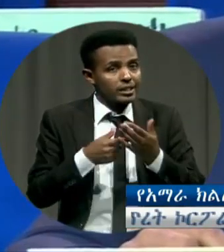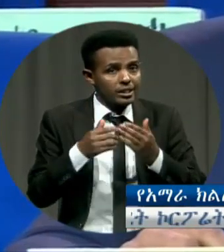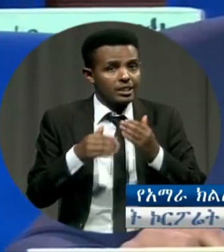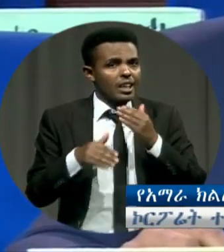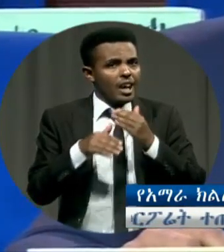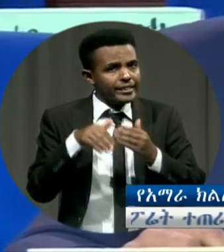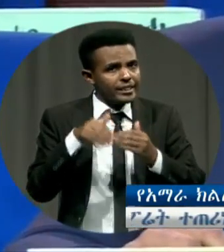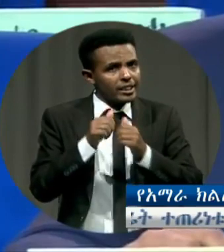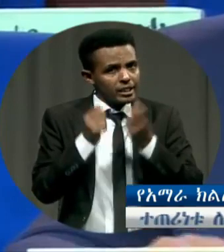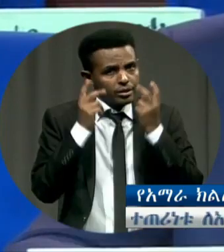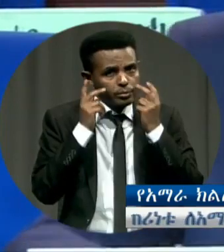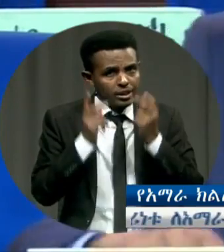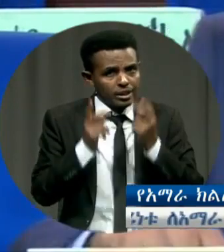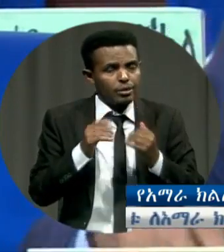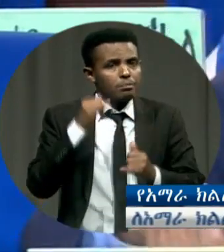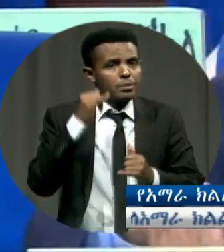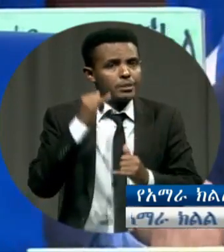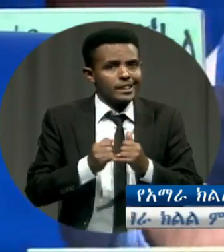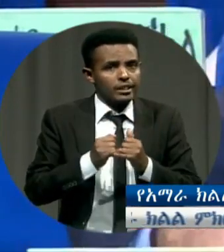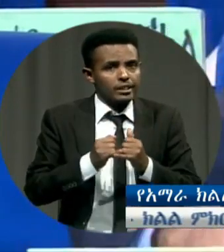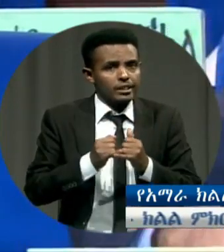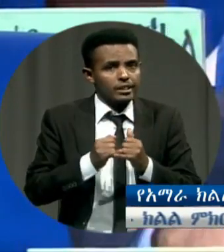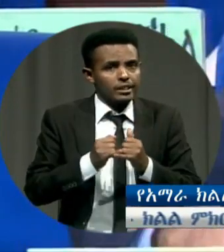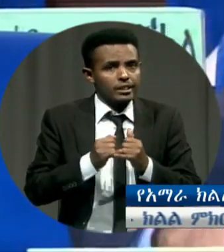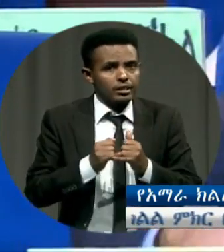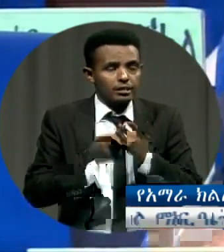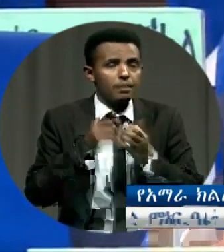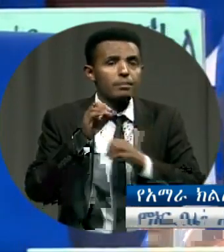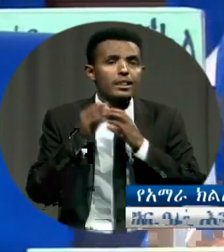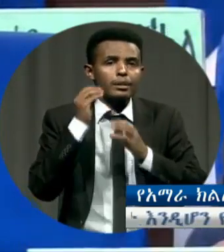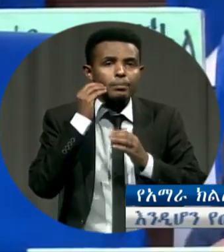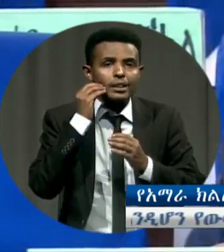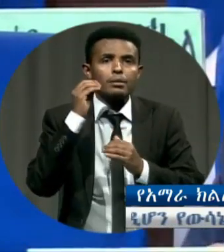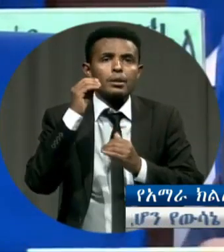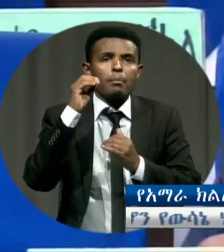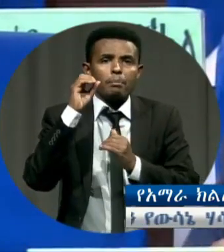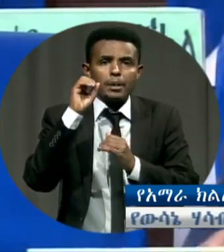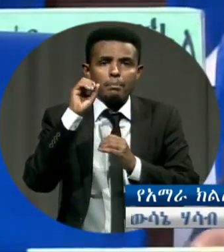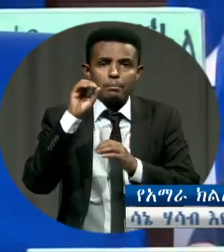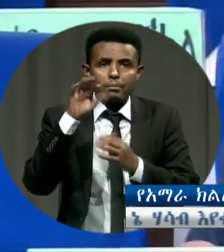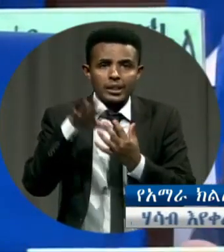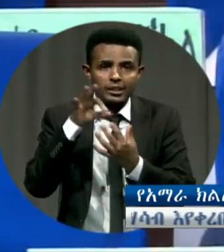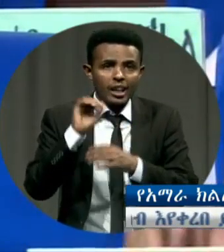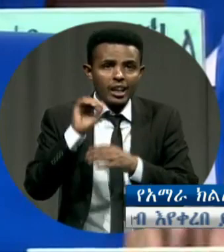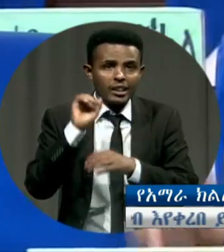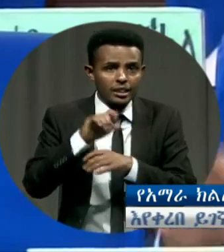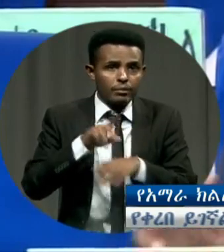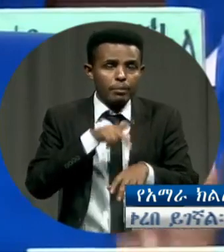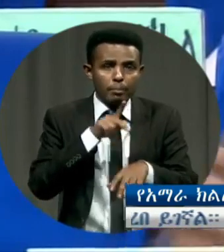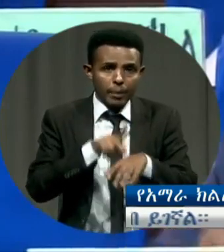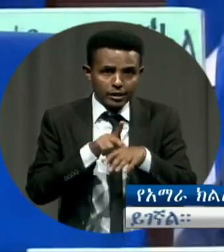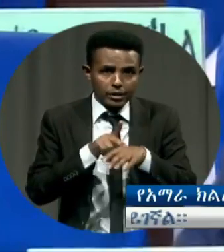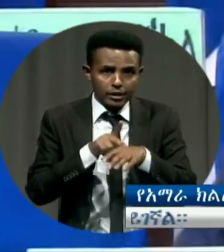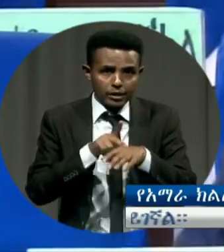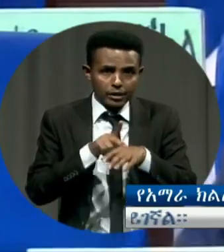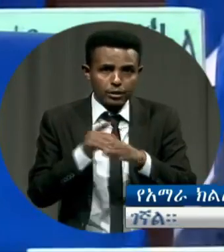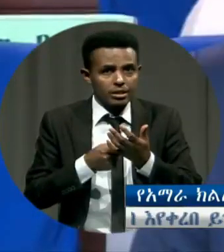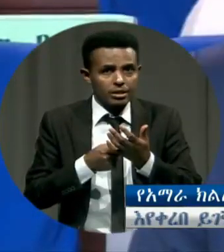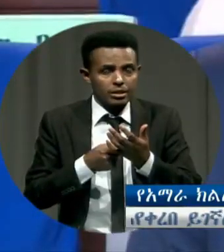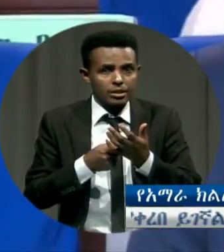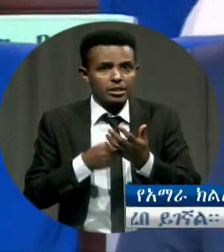እንዴት ነው የሚታየው የሚል ነገር አለኝ። በመጨረሻ እንግዲህ በምርጫ ያሸነፈ ፓርቲ ወኪል ነው የፓርቲ ወይም